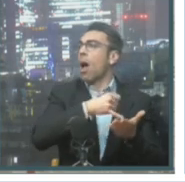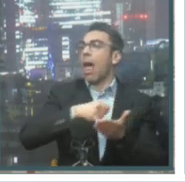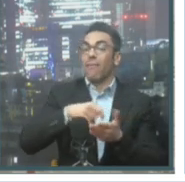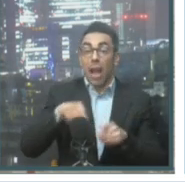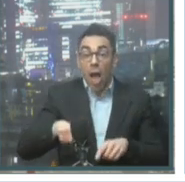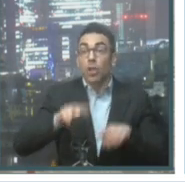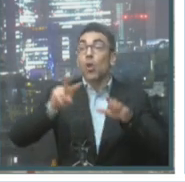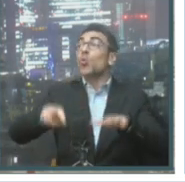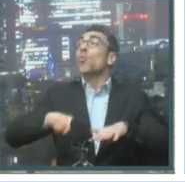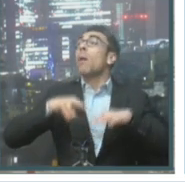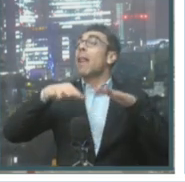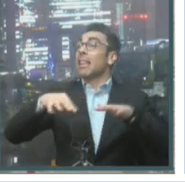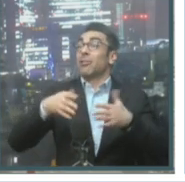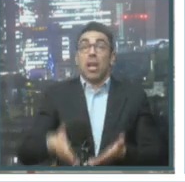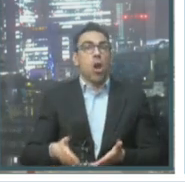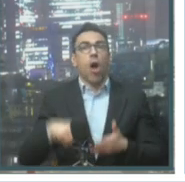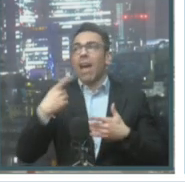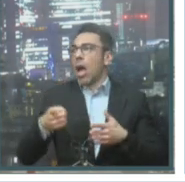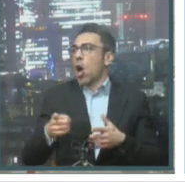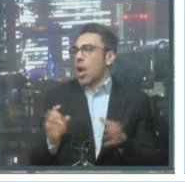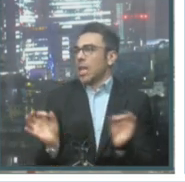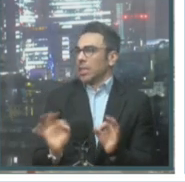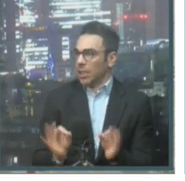2000 19 niente